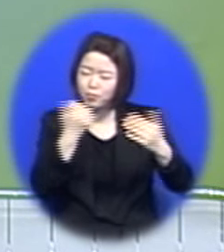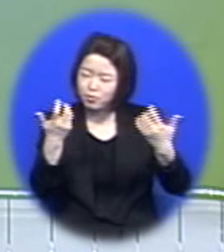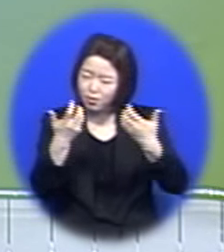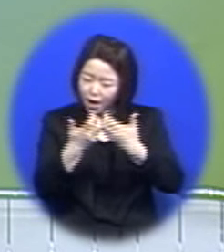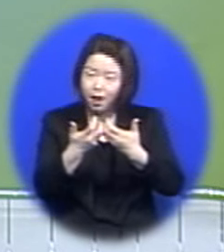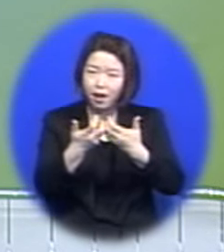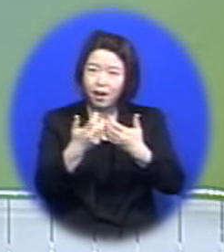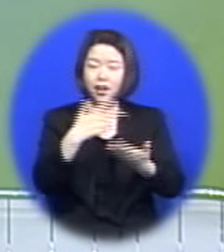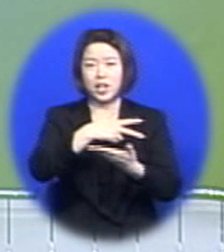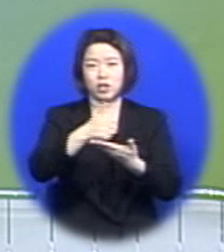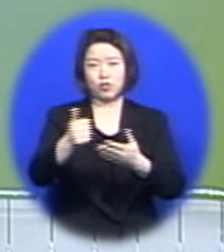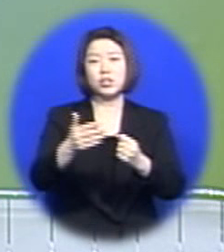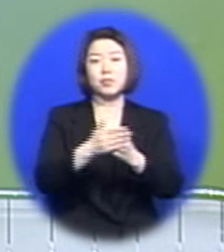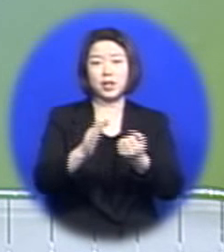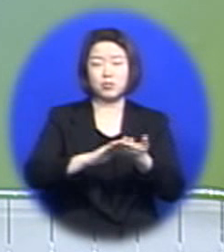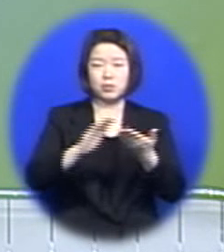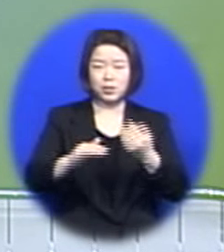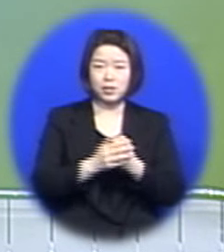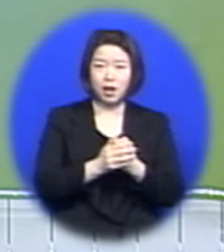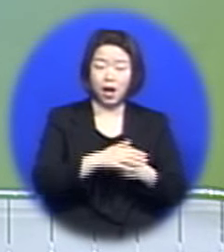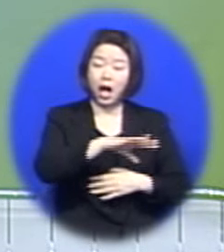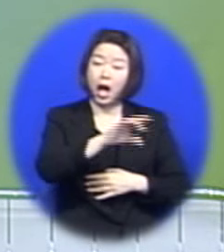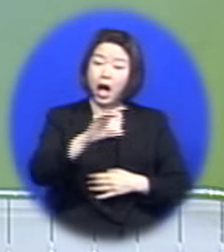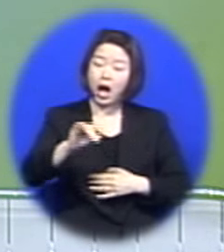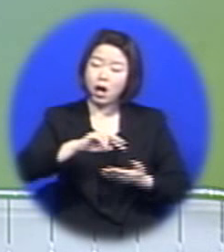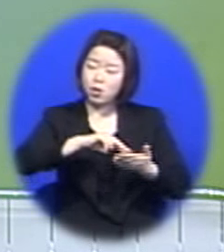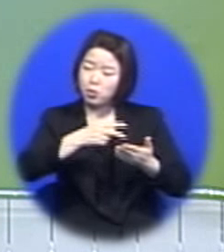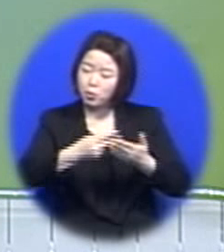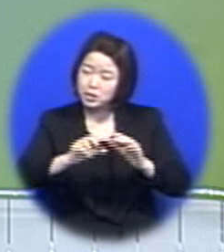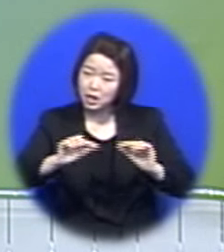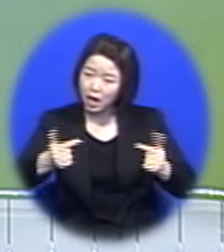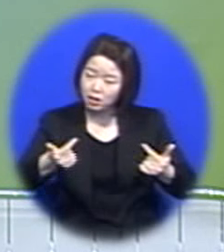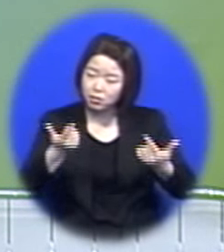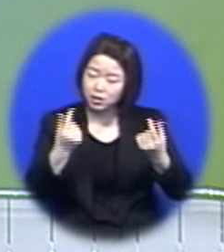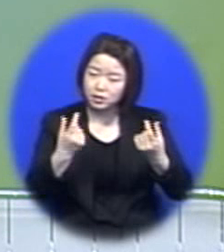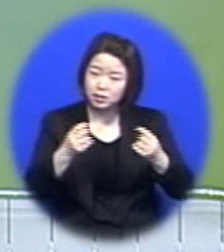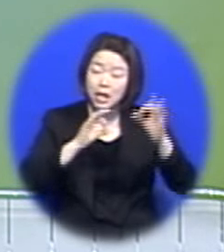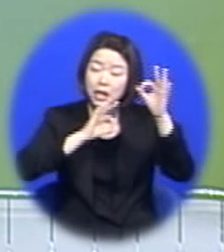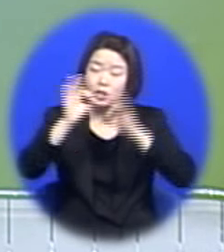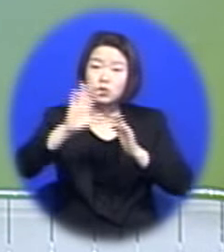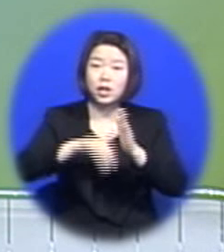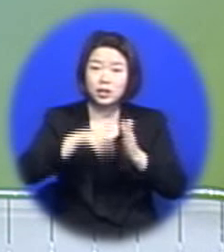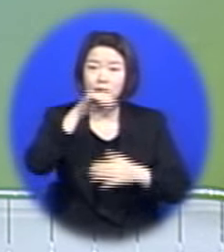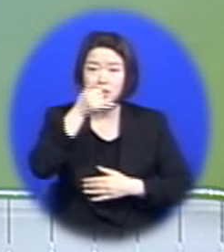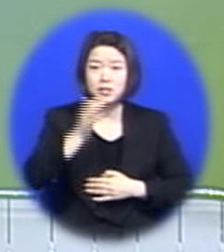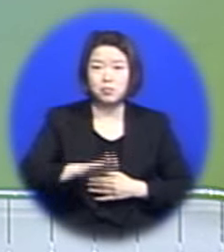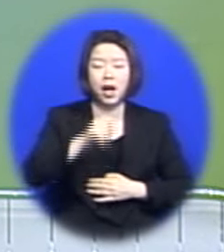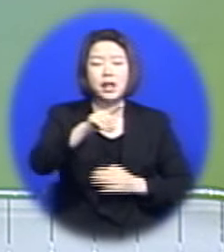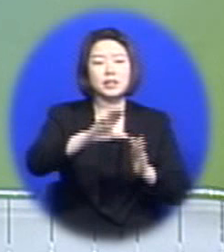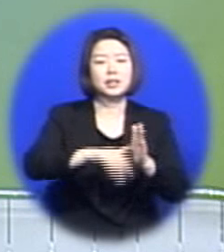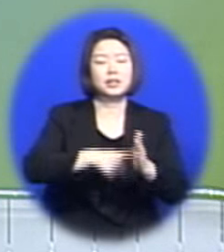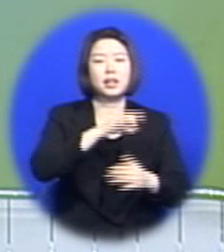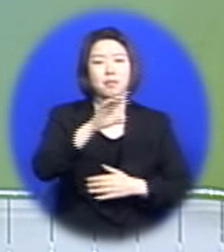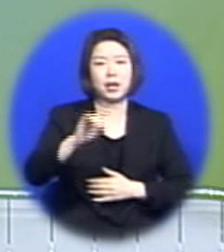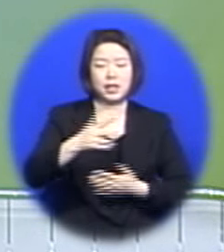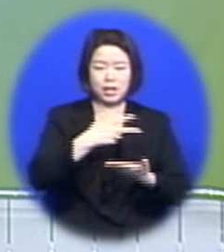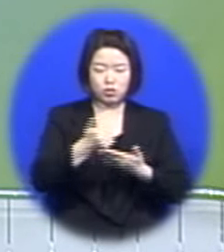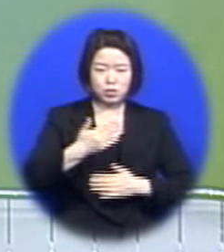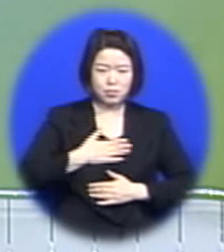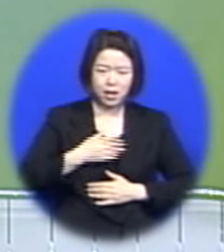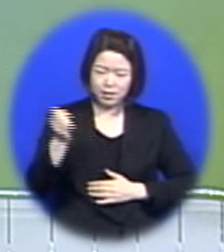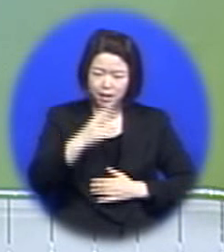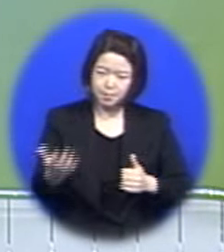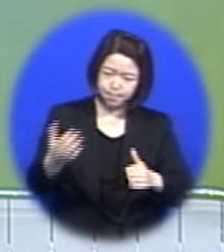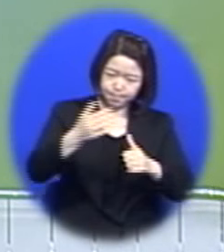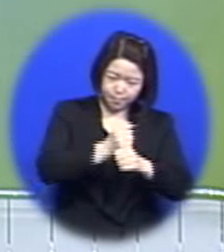때문입니다. 때로는 넘어지지 않을 것 같은데도 넘어지는 때가 있지만 그때마다 주님은 저를 다시